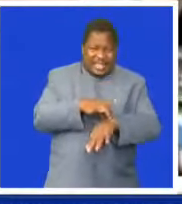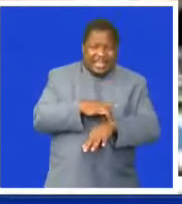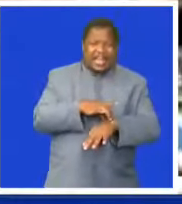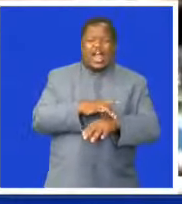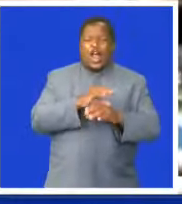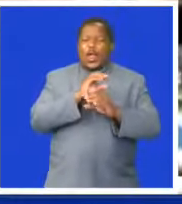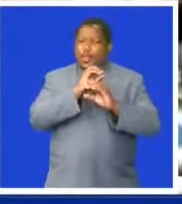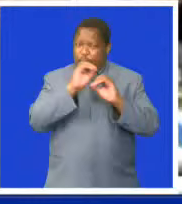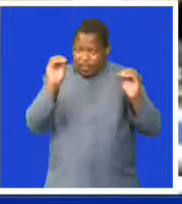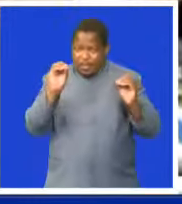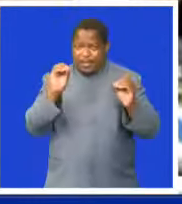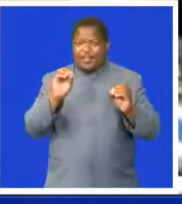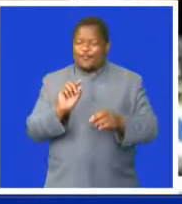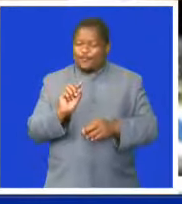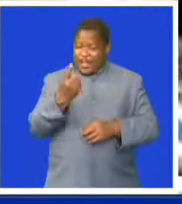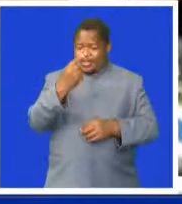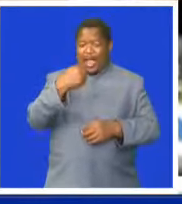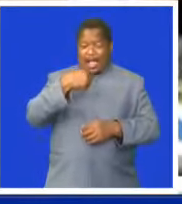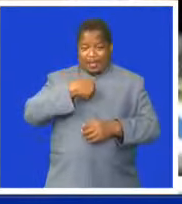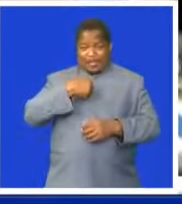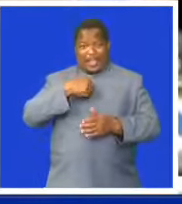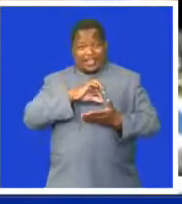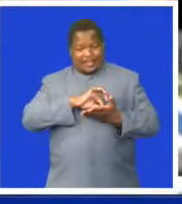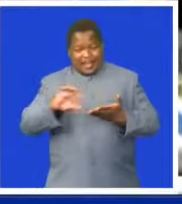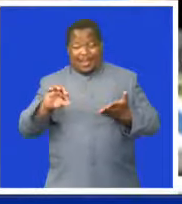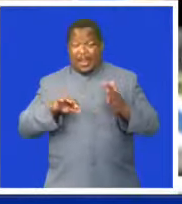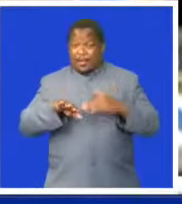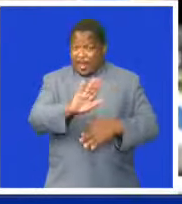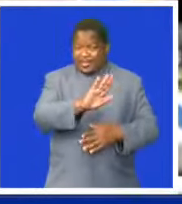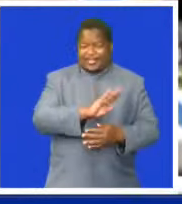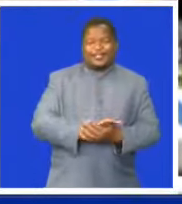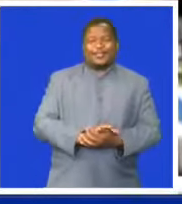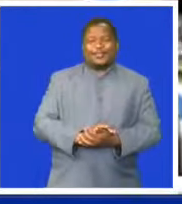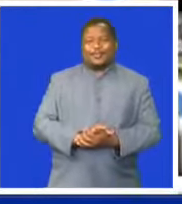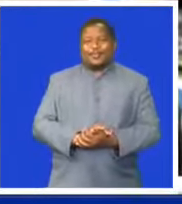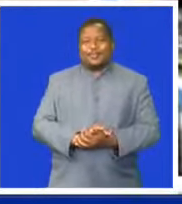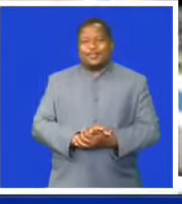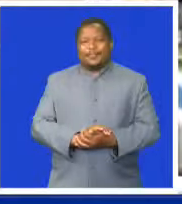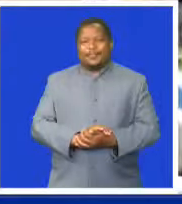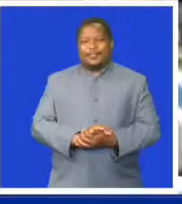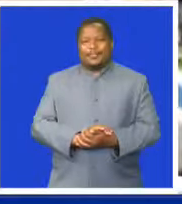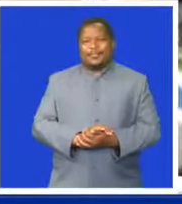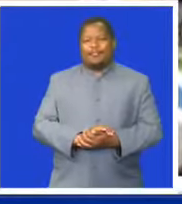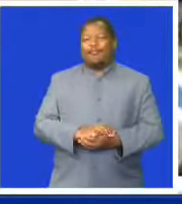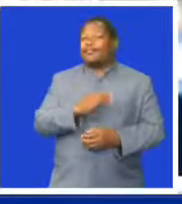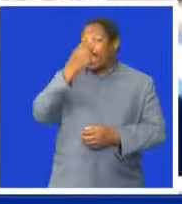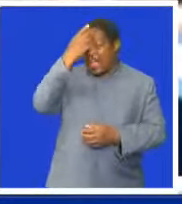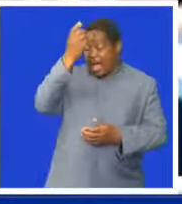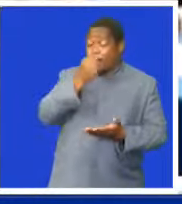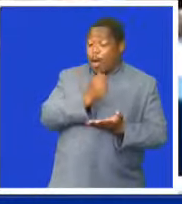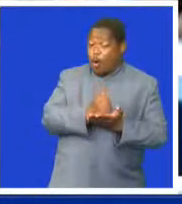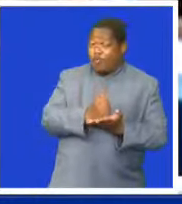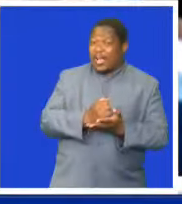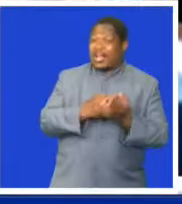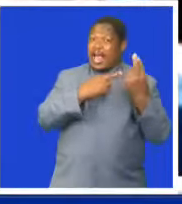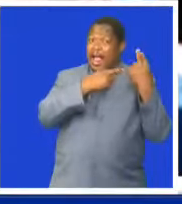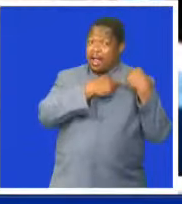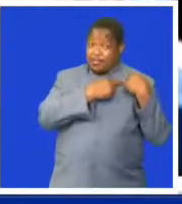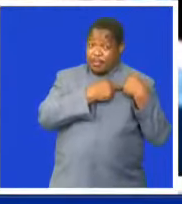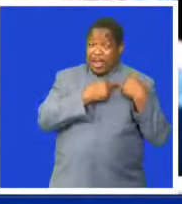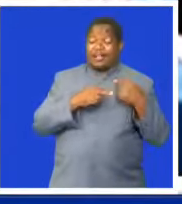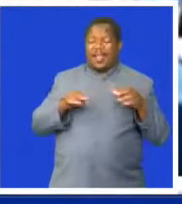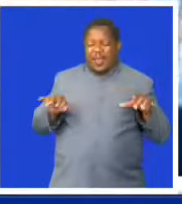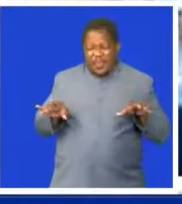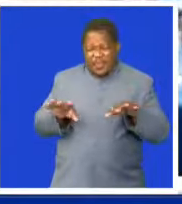Kulandzela kutsi lenhlangano yekuvikela kwanza kwamaleleveva kuleli iNational Malaria Program isebenela kufeza sicubulo